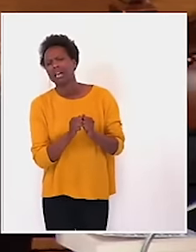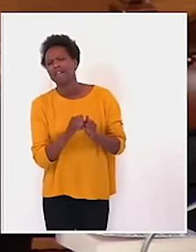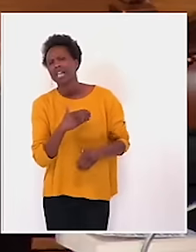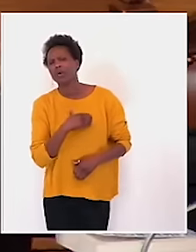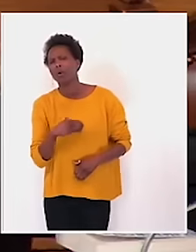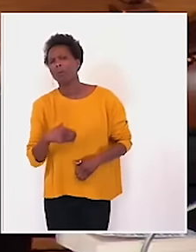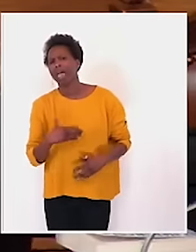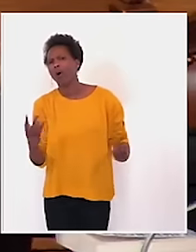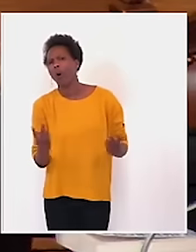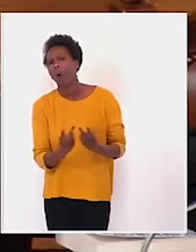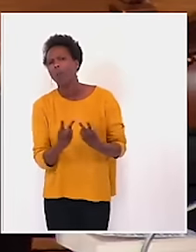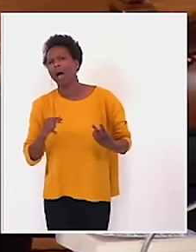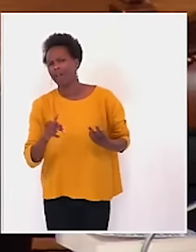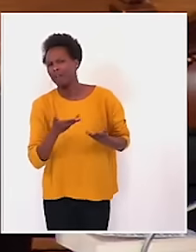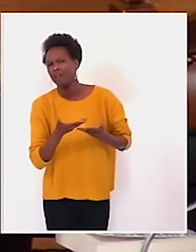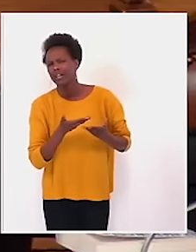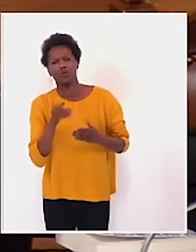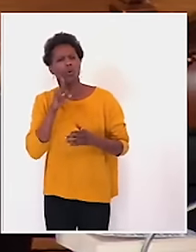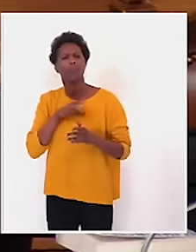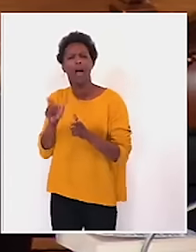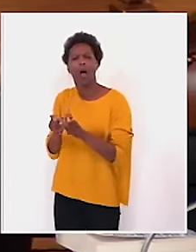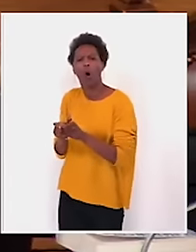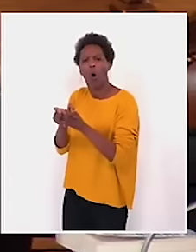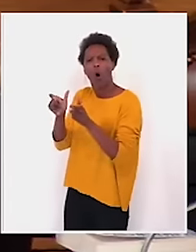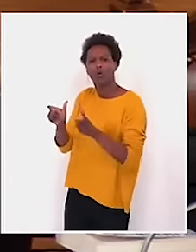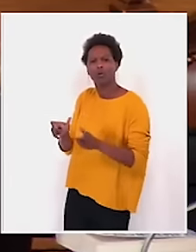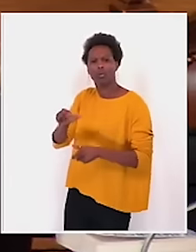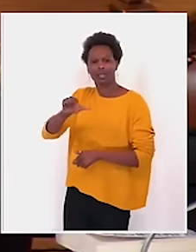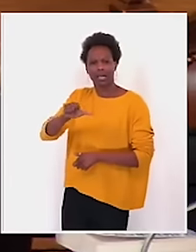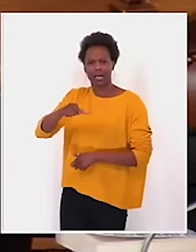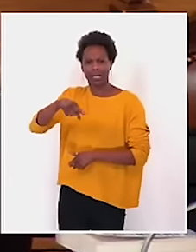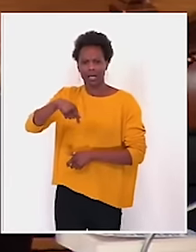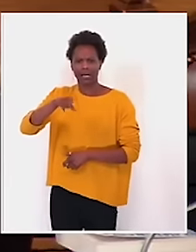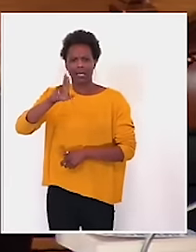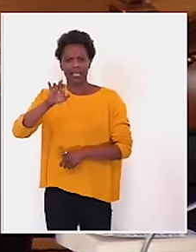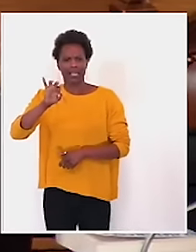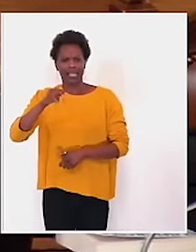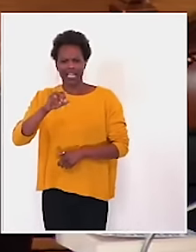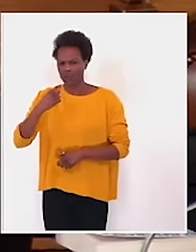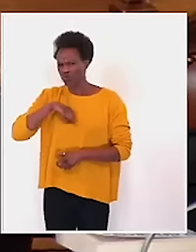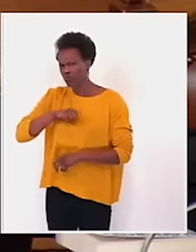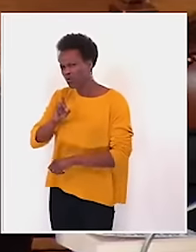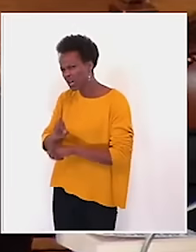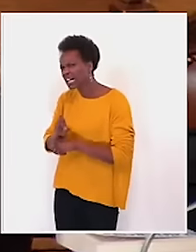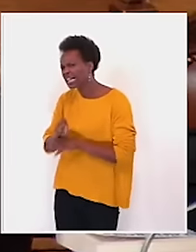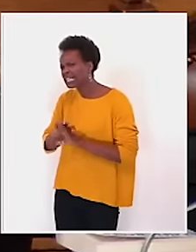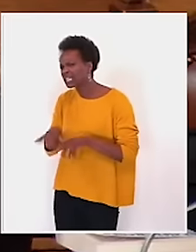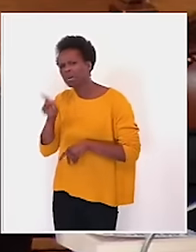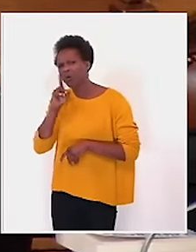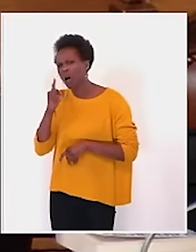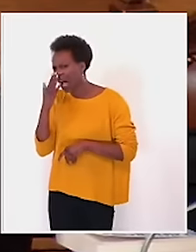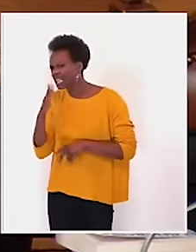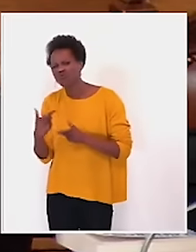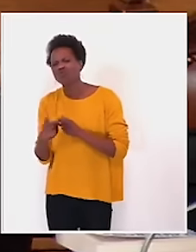Parc. C'est qu'on a beaucoup de critiques à l'égard d'Aquitanis, qui se comporte pas toujours très bien à l'égard des habitants. Et donc ça mériterait aussi une discussion, puisque la ville de Bordeaux, elle est dans le